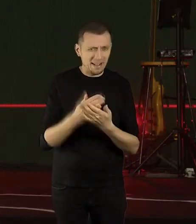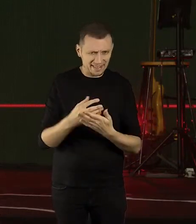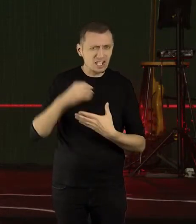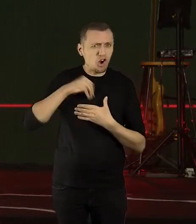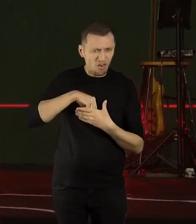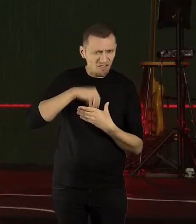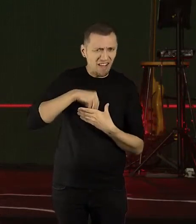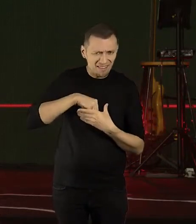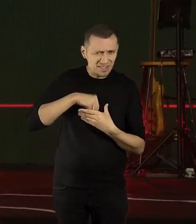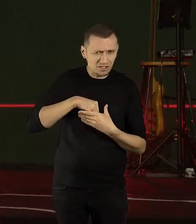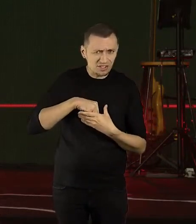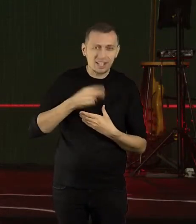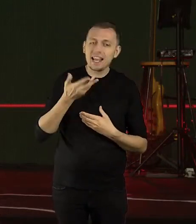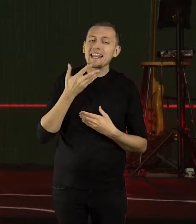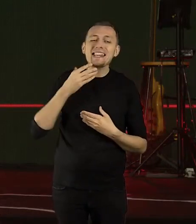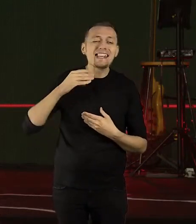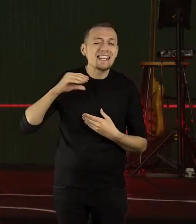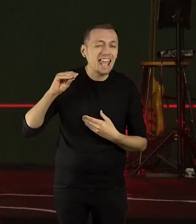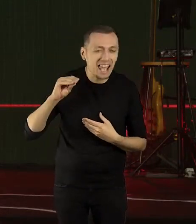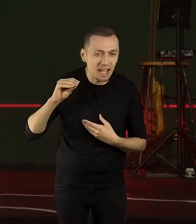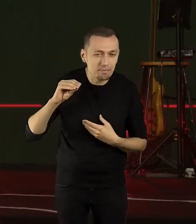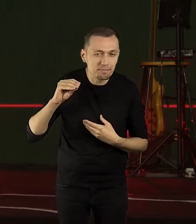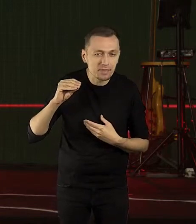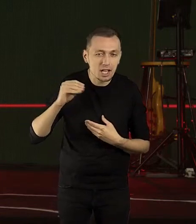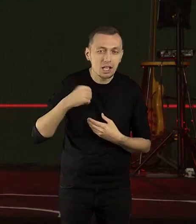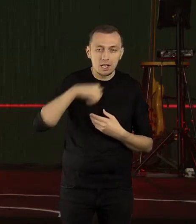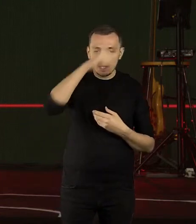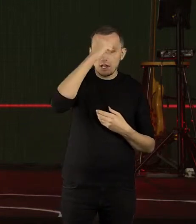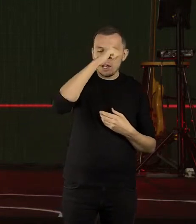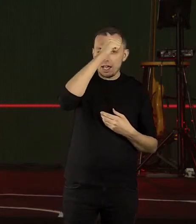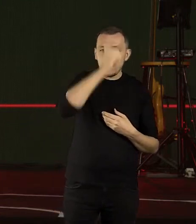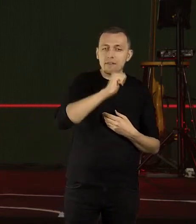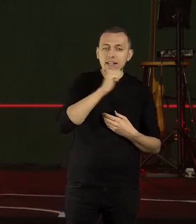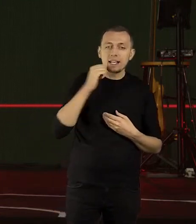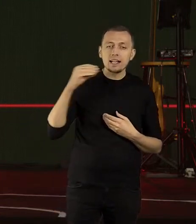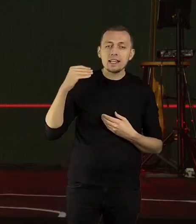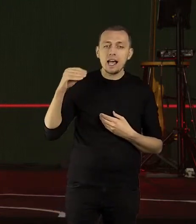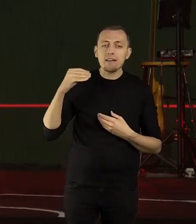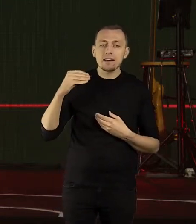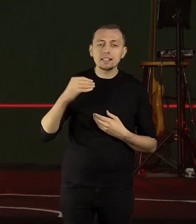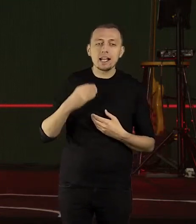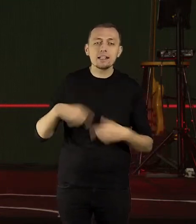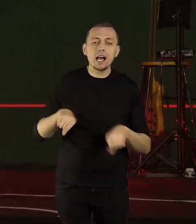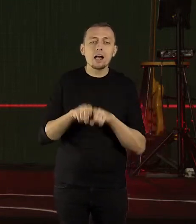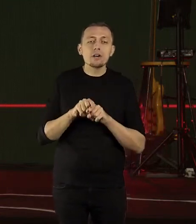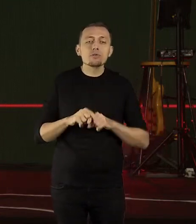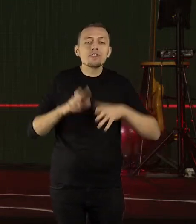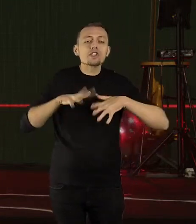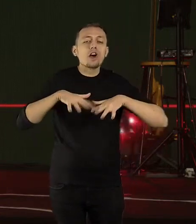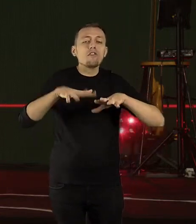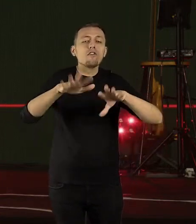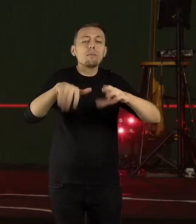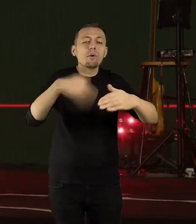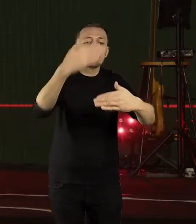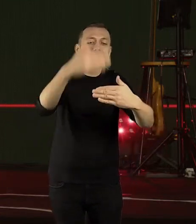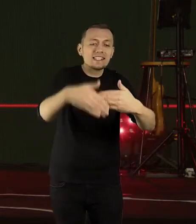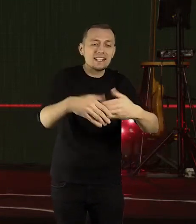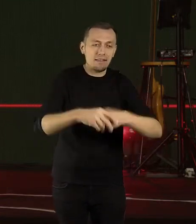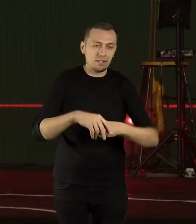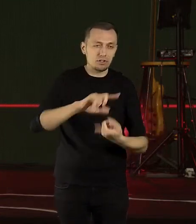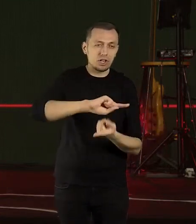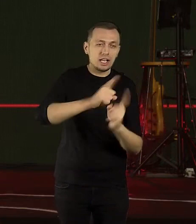Ewangelia działa również na zewnętrzną transformację, która dosłownie zmienia sposób myślenia, mówienia i